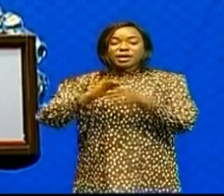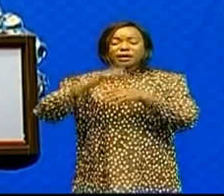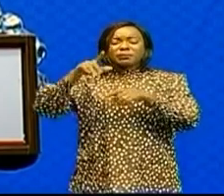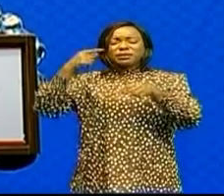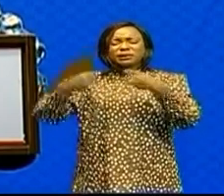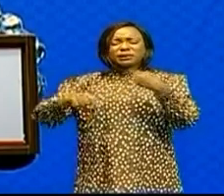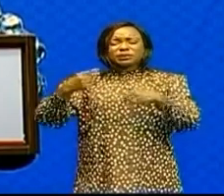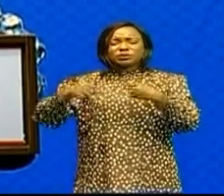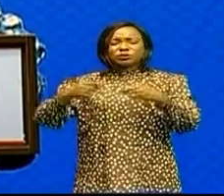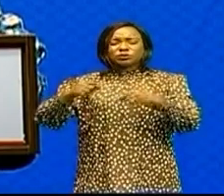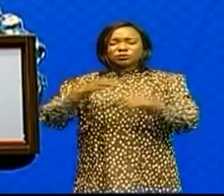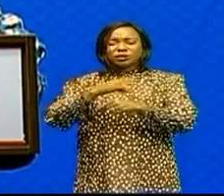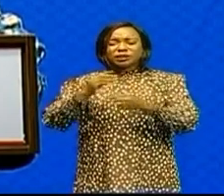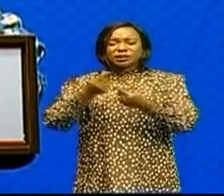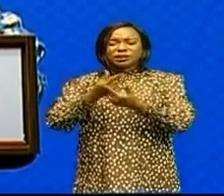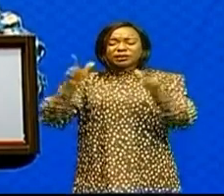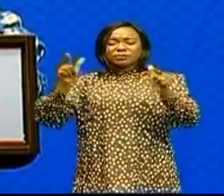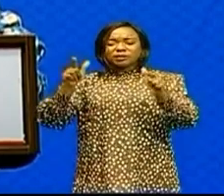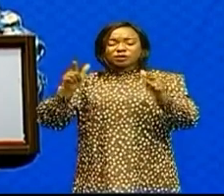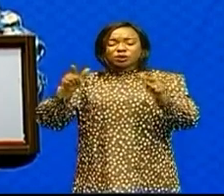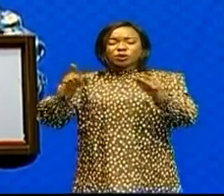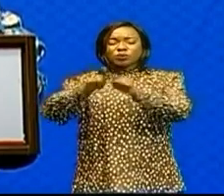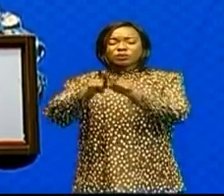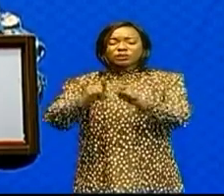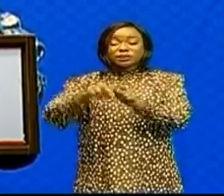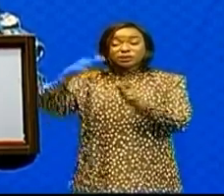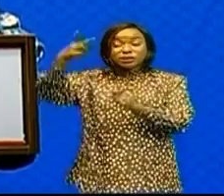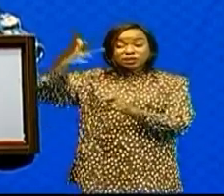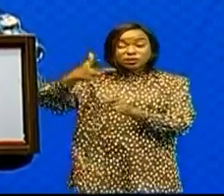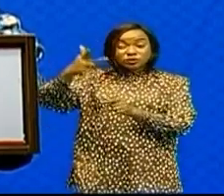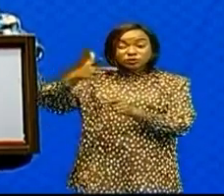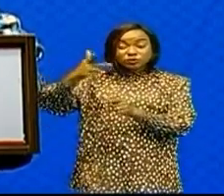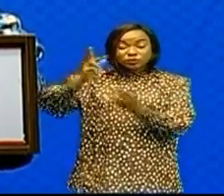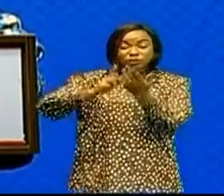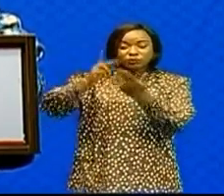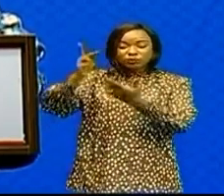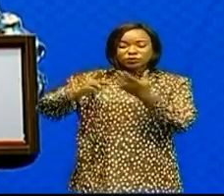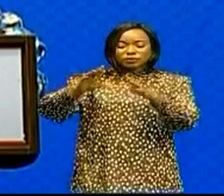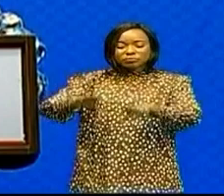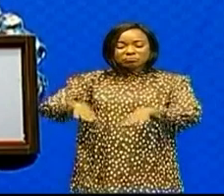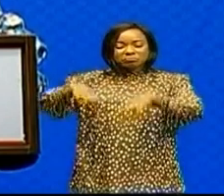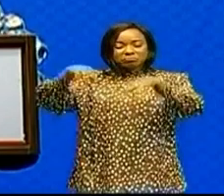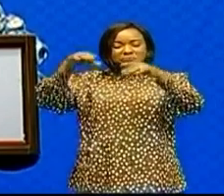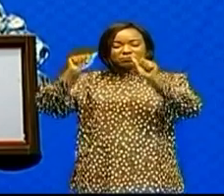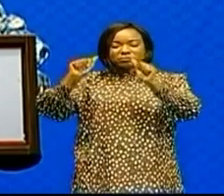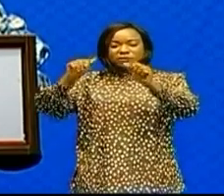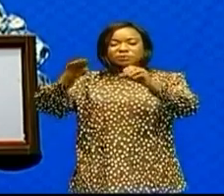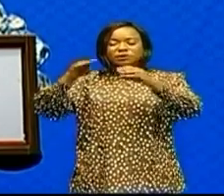débat et délibération, ces trois projets de décret ont été adoptés.